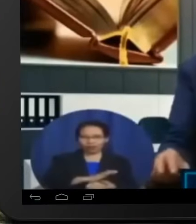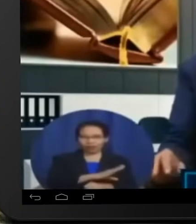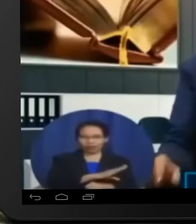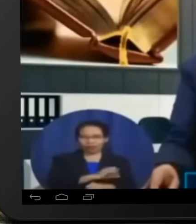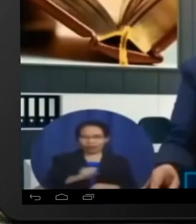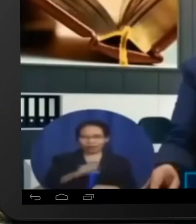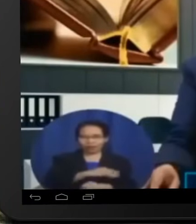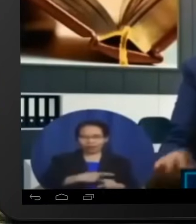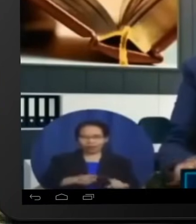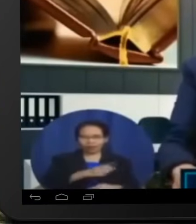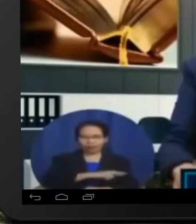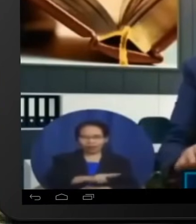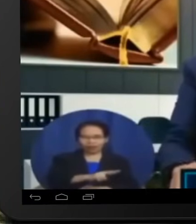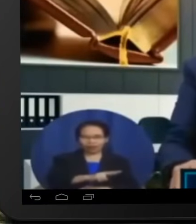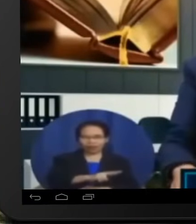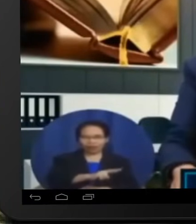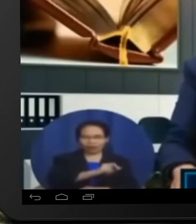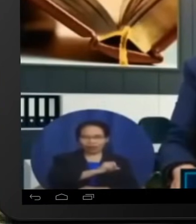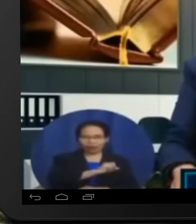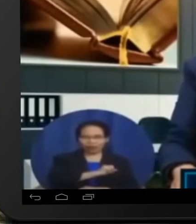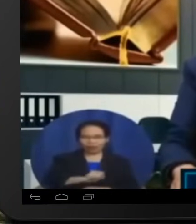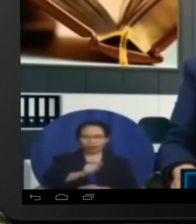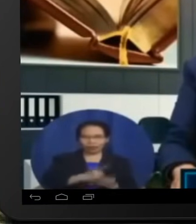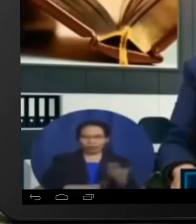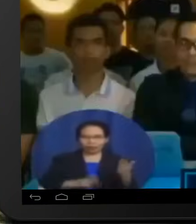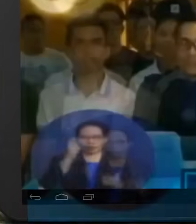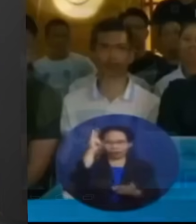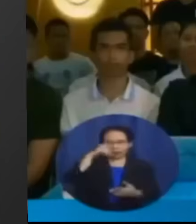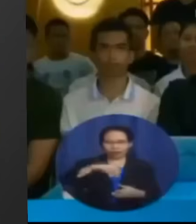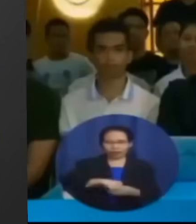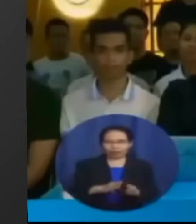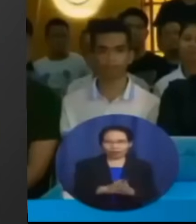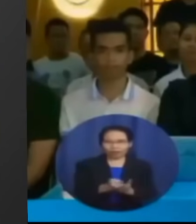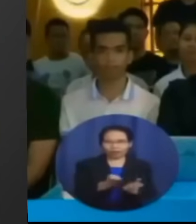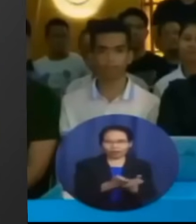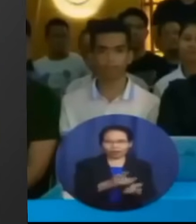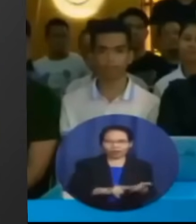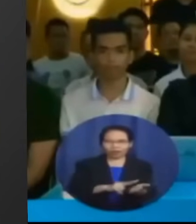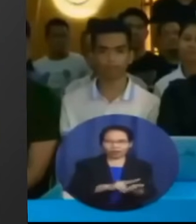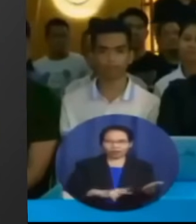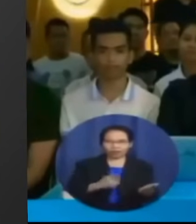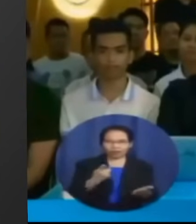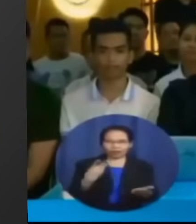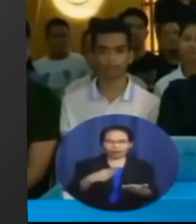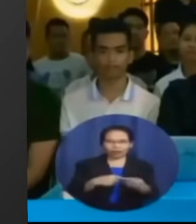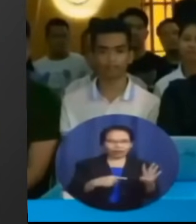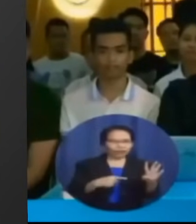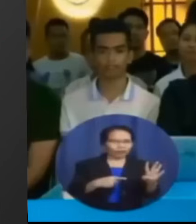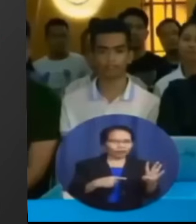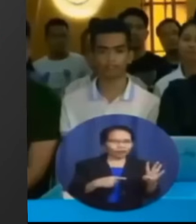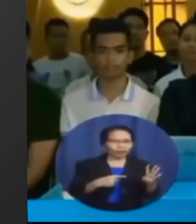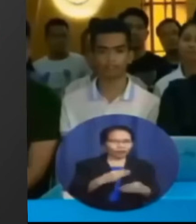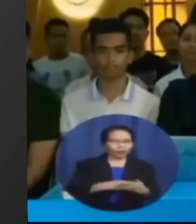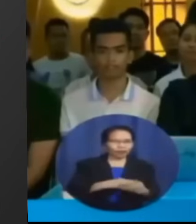iba-ibang mga sekta? Bakit? Anong dahilan sa Biblia? Basahin natin sa 24:4